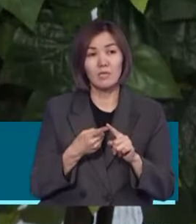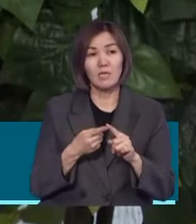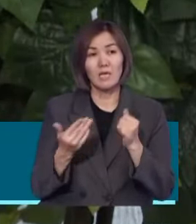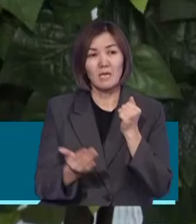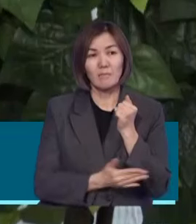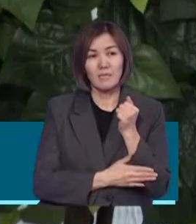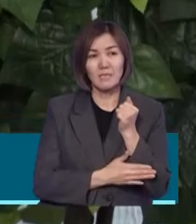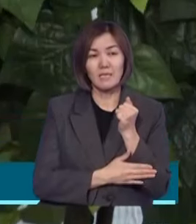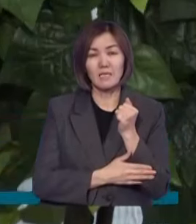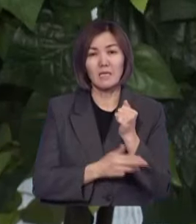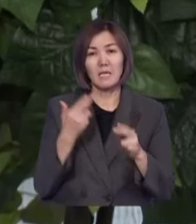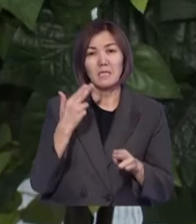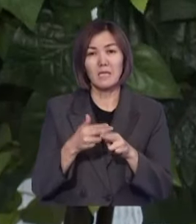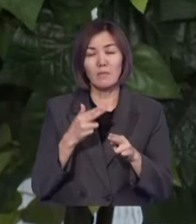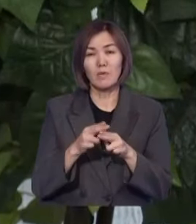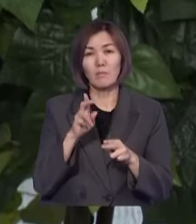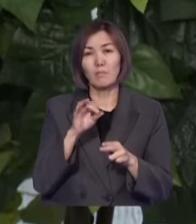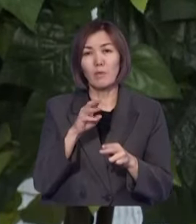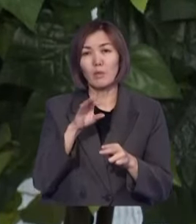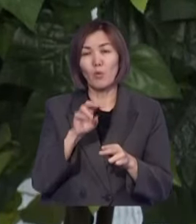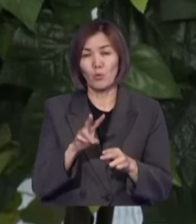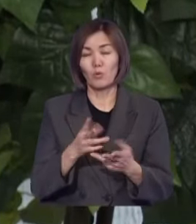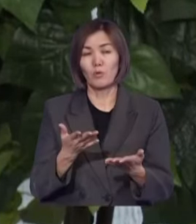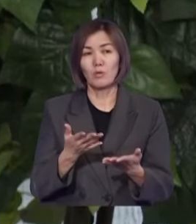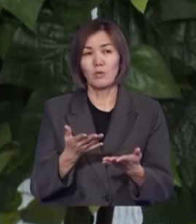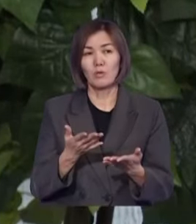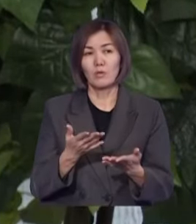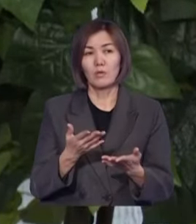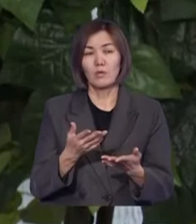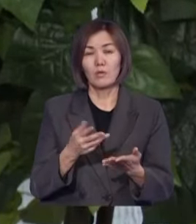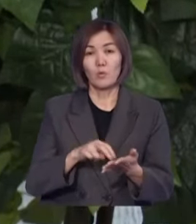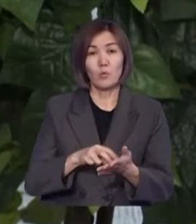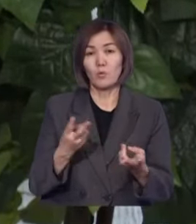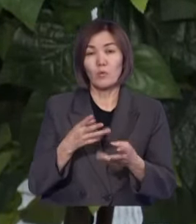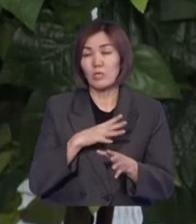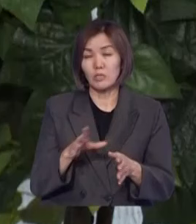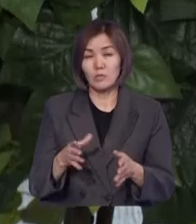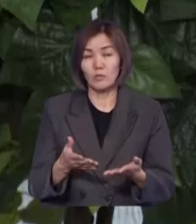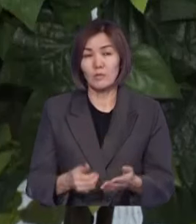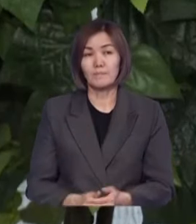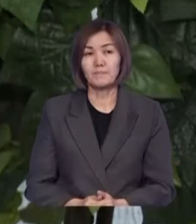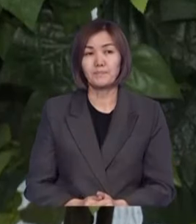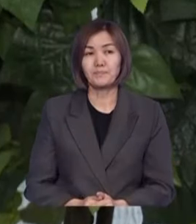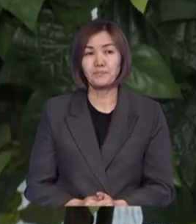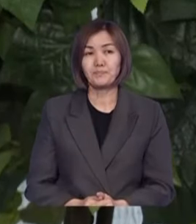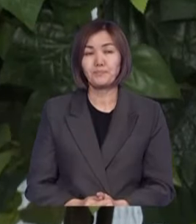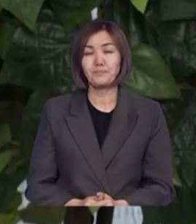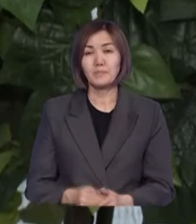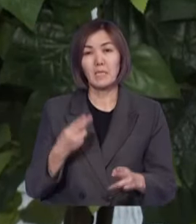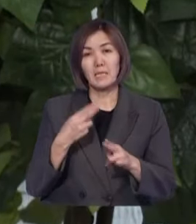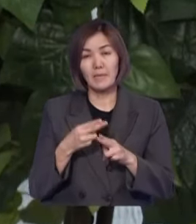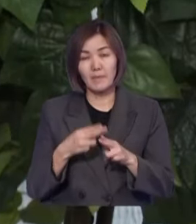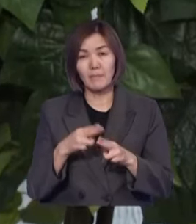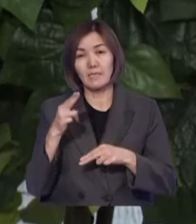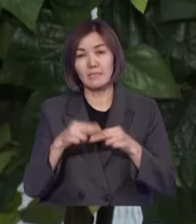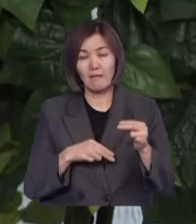атқан енді темірбетон. Темірбетонда қорқпауға болады, неге десеңіз, онда арматура мен жөнегі